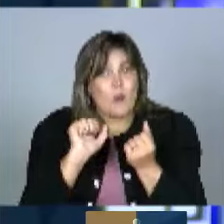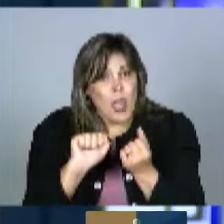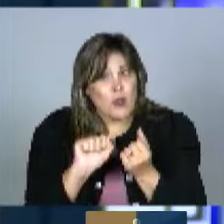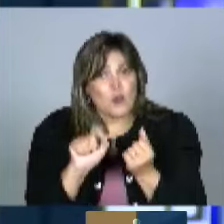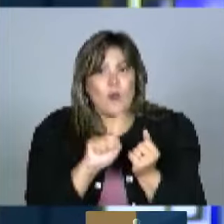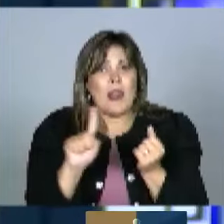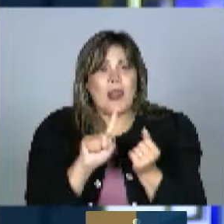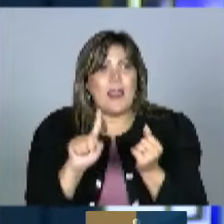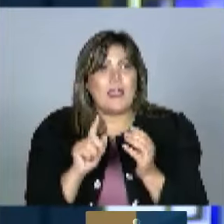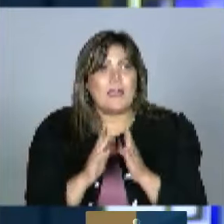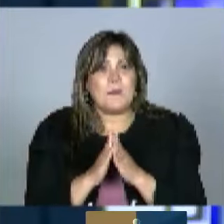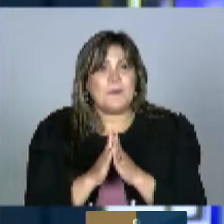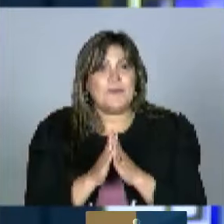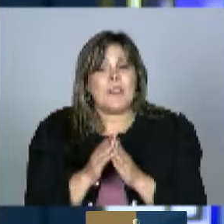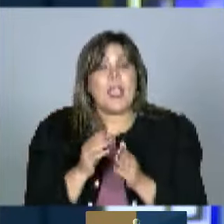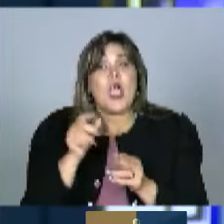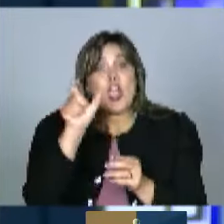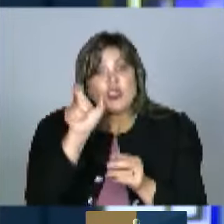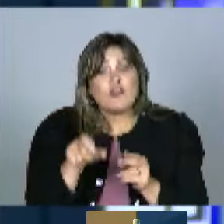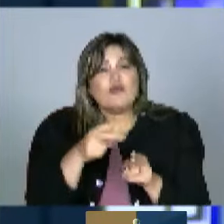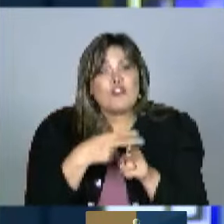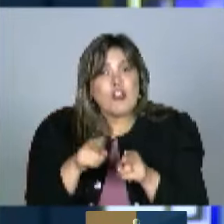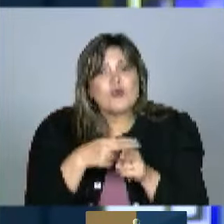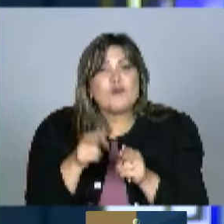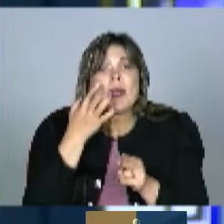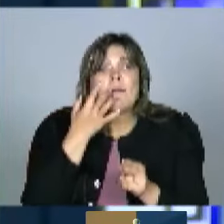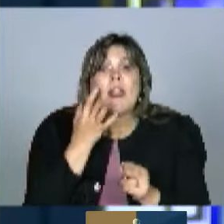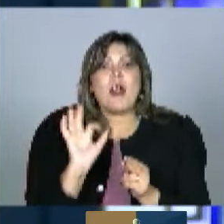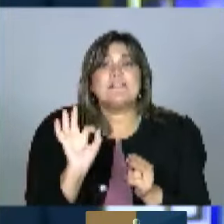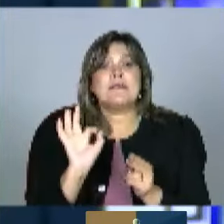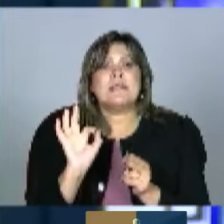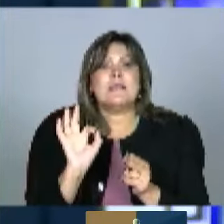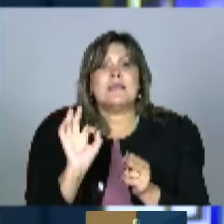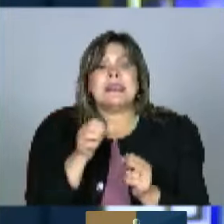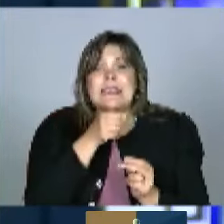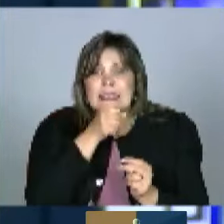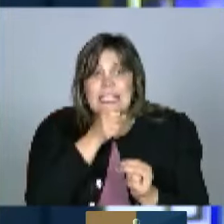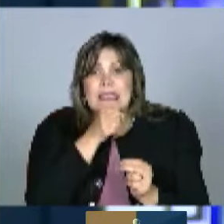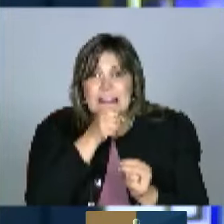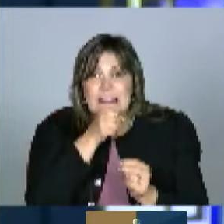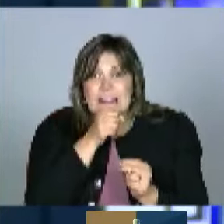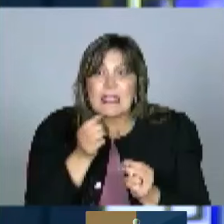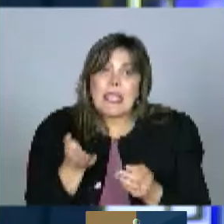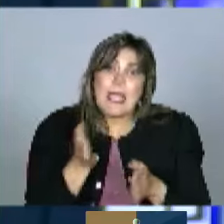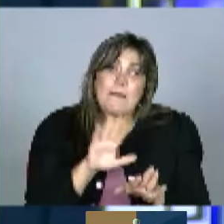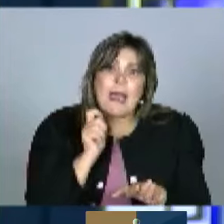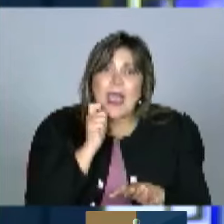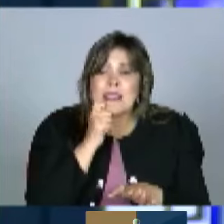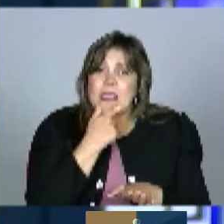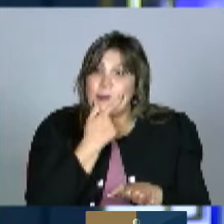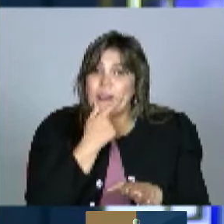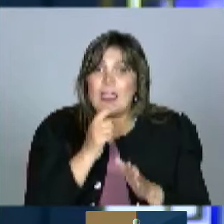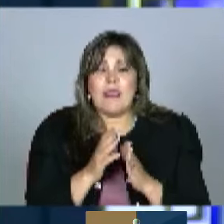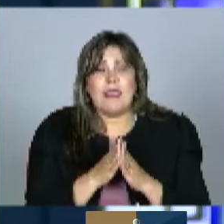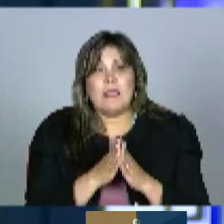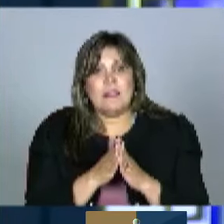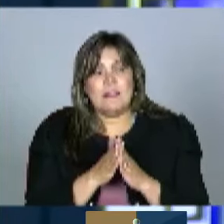ا المستاجر الاصلي اللي هو الجد توفى امتى توفى